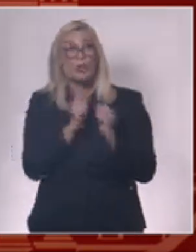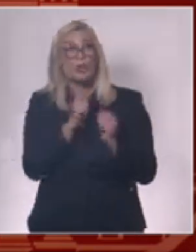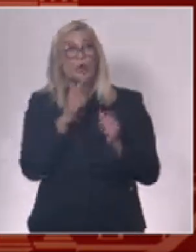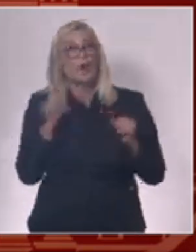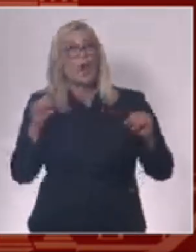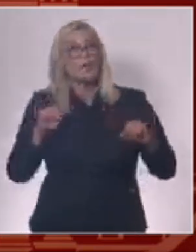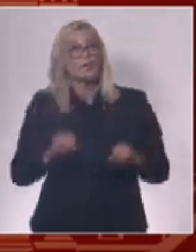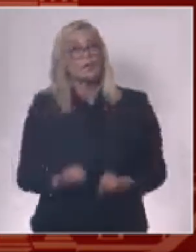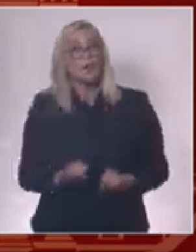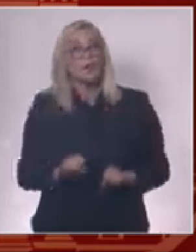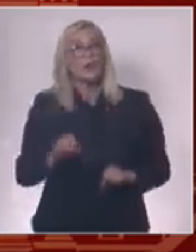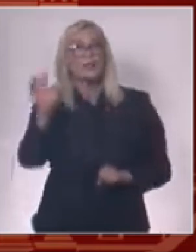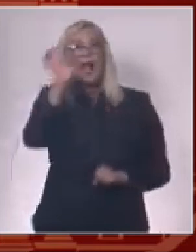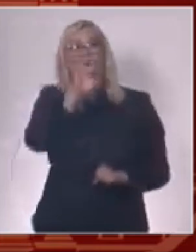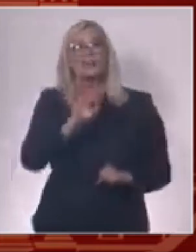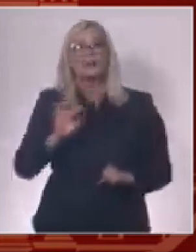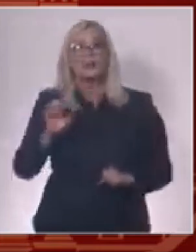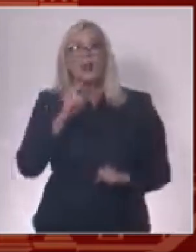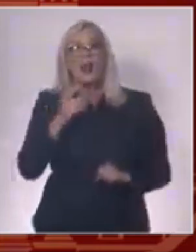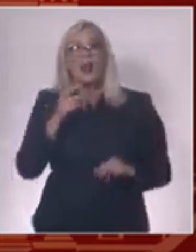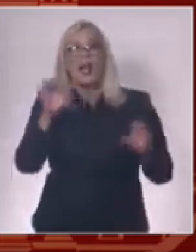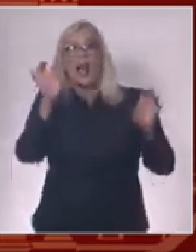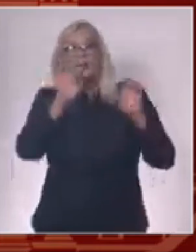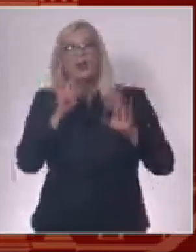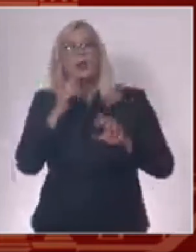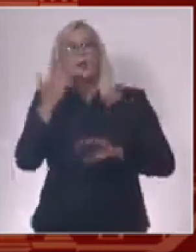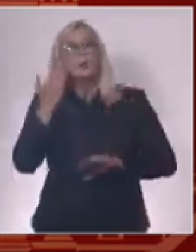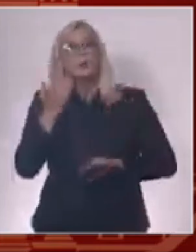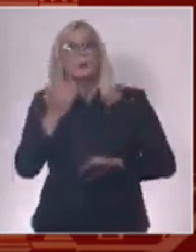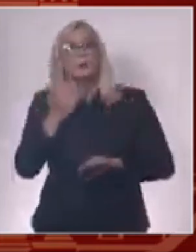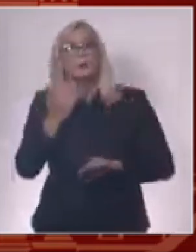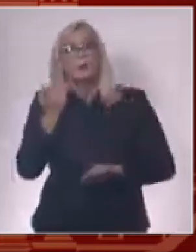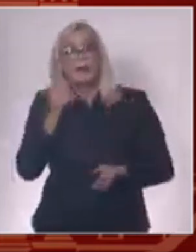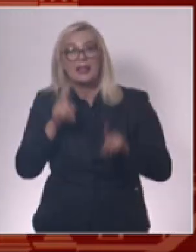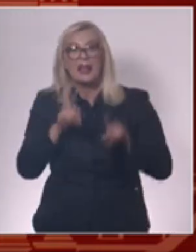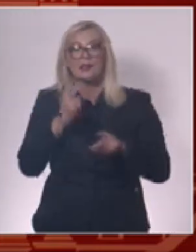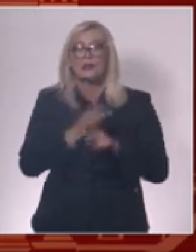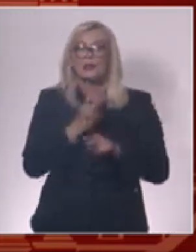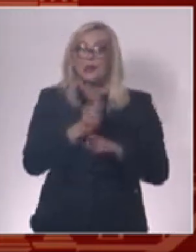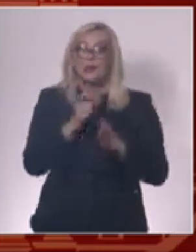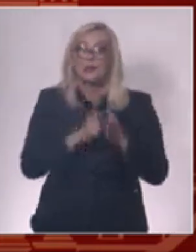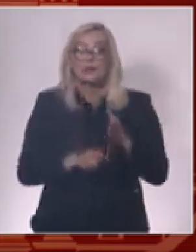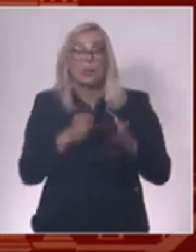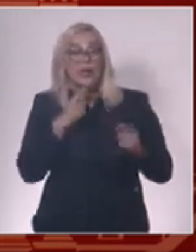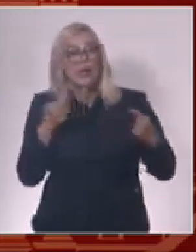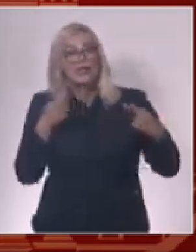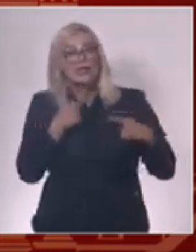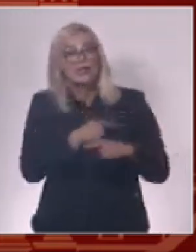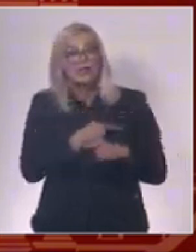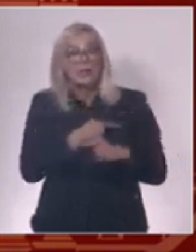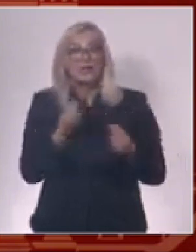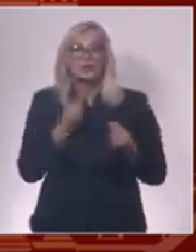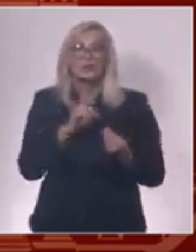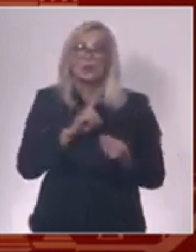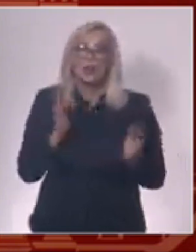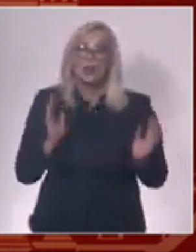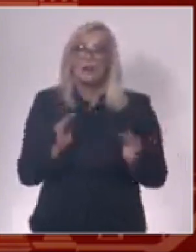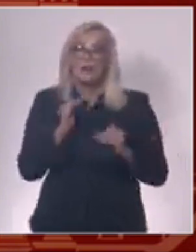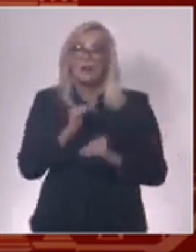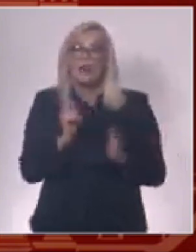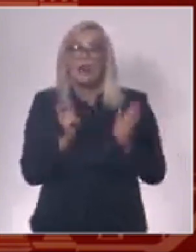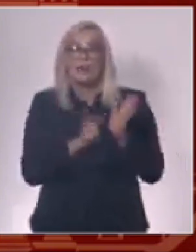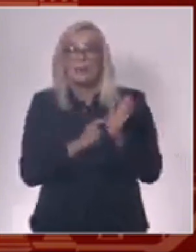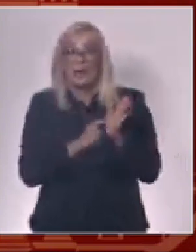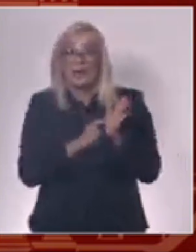за стабилизација и асоциација, дури и пред некои земји членки, но за жал поради непринципиелни барања и